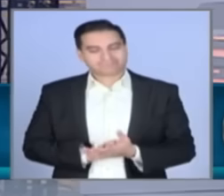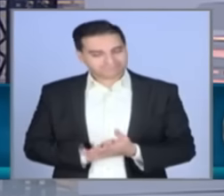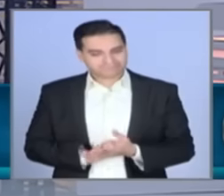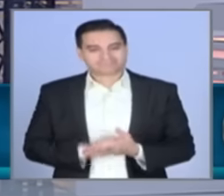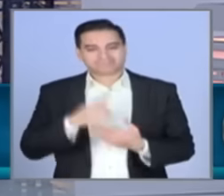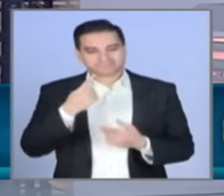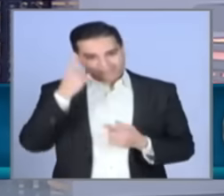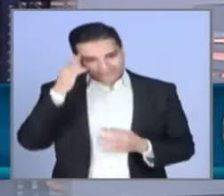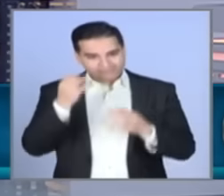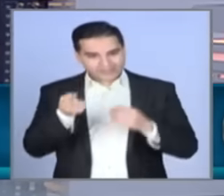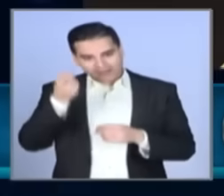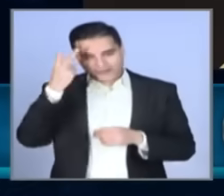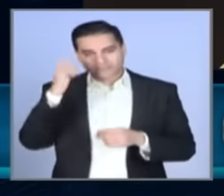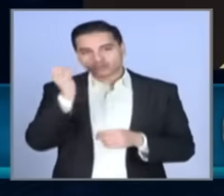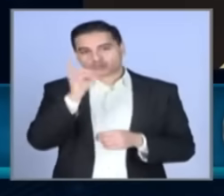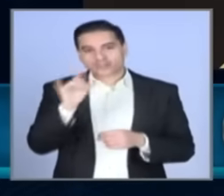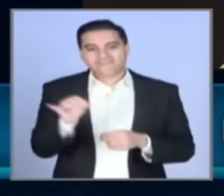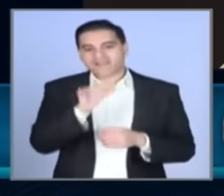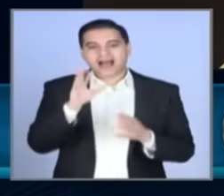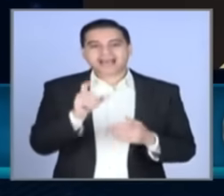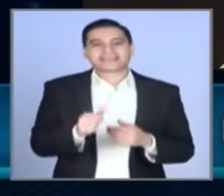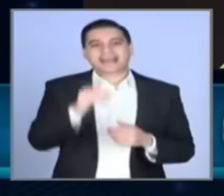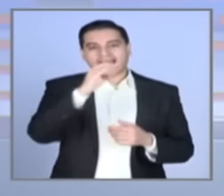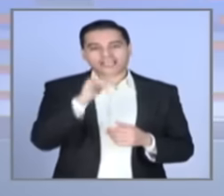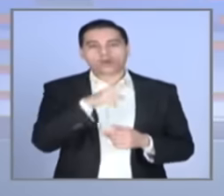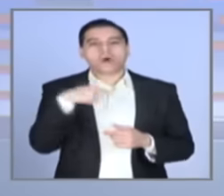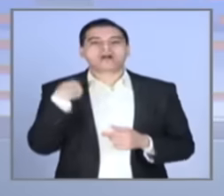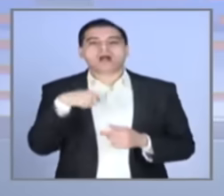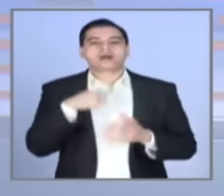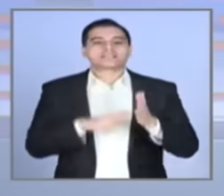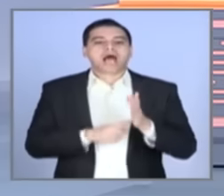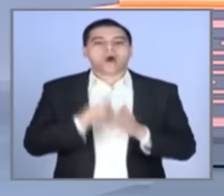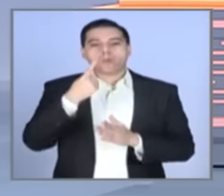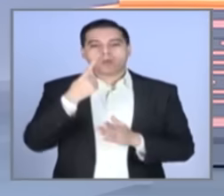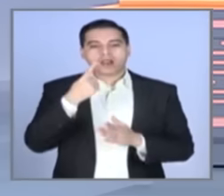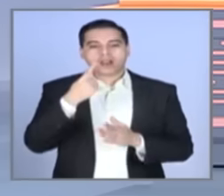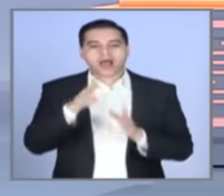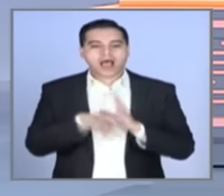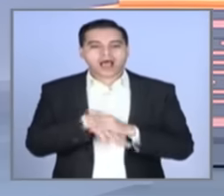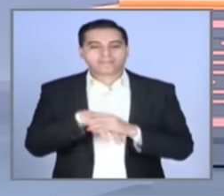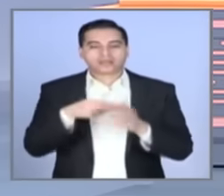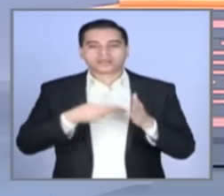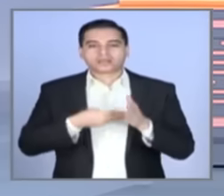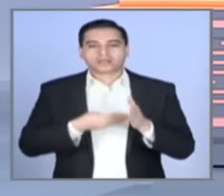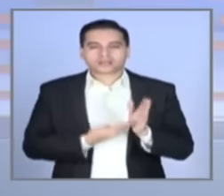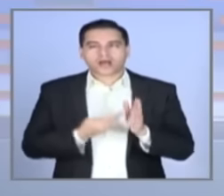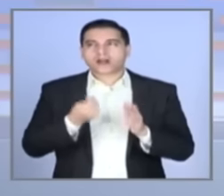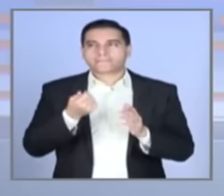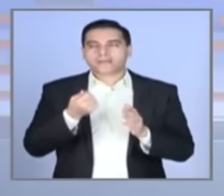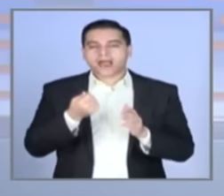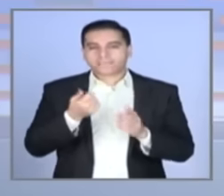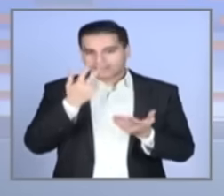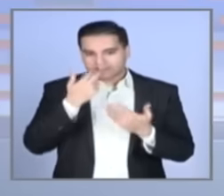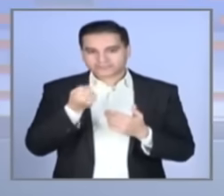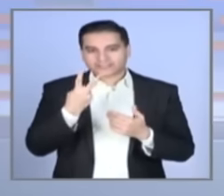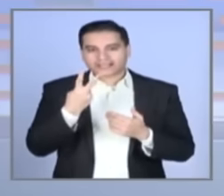فكرة وتأسيس الدكتور مصطفى ناجي، كان هو رئيس أول دورة، التذكرة وقتها كانت باتنين